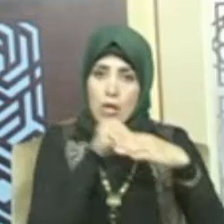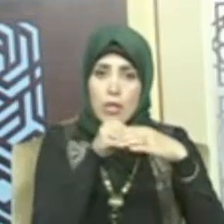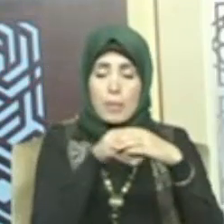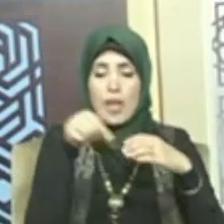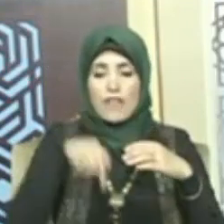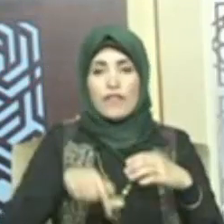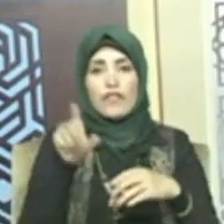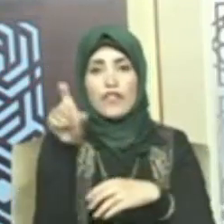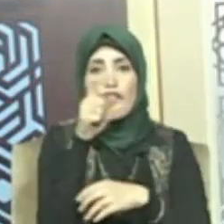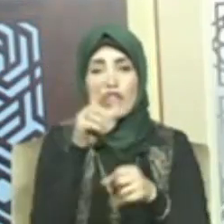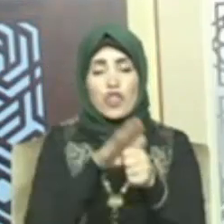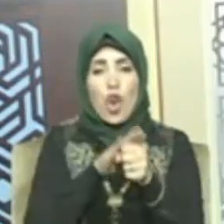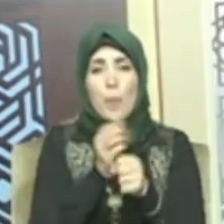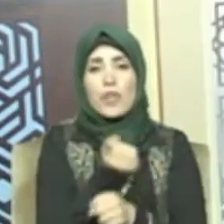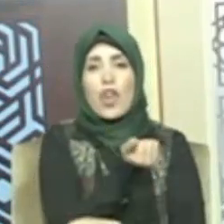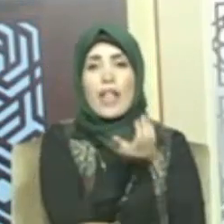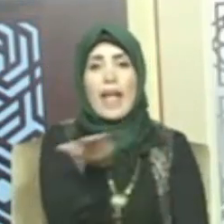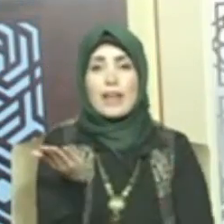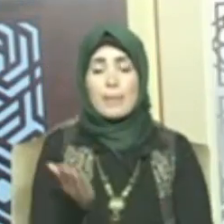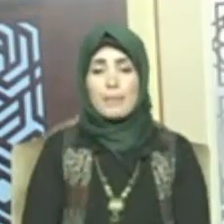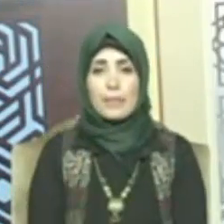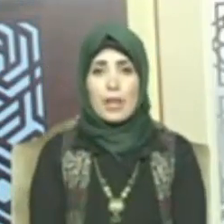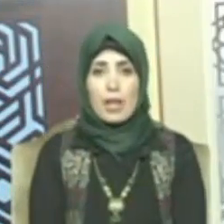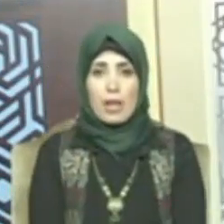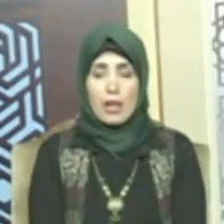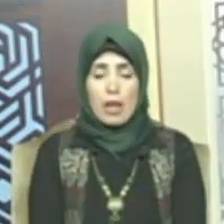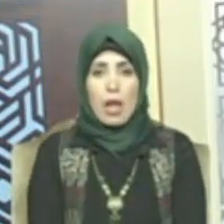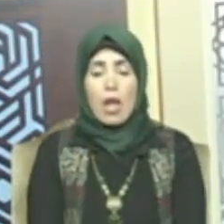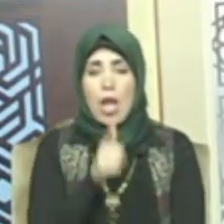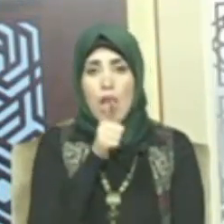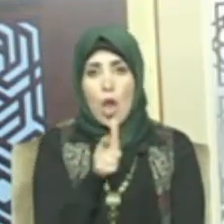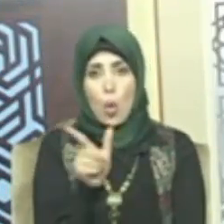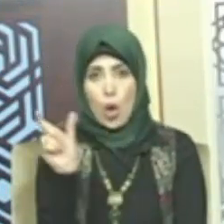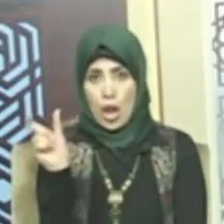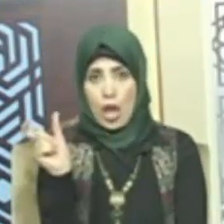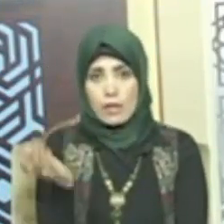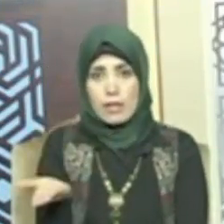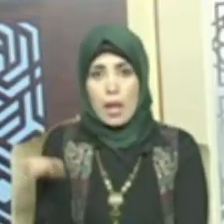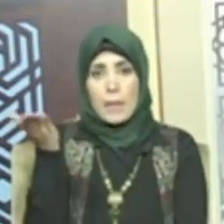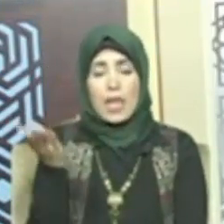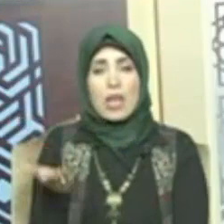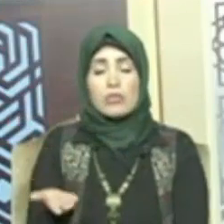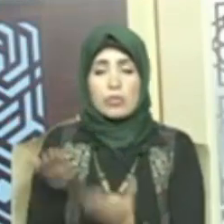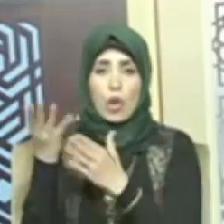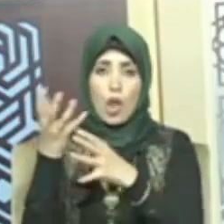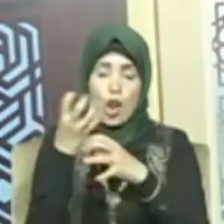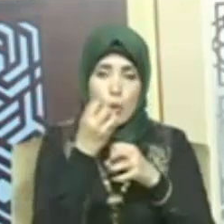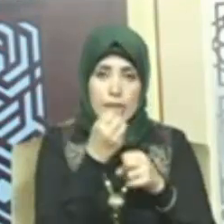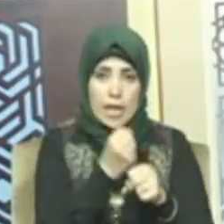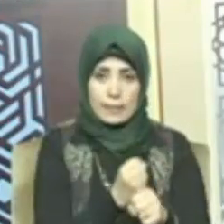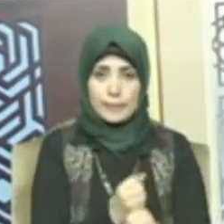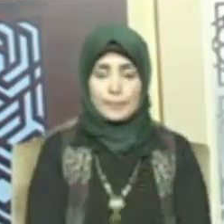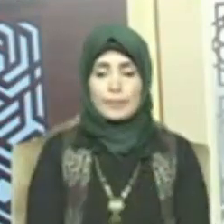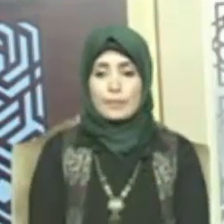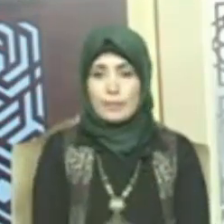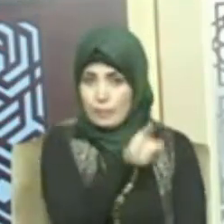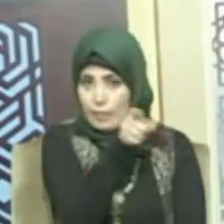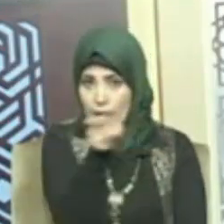الشهر الكريم. يقول نبينا صلى الله عليه وسلم: أيها